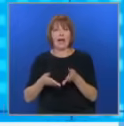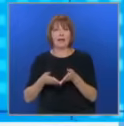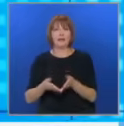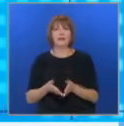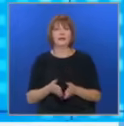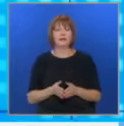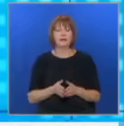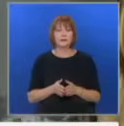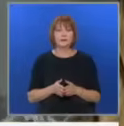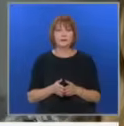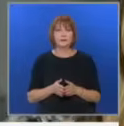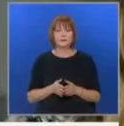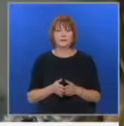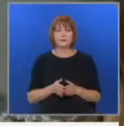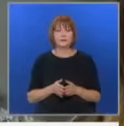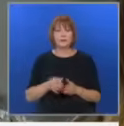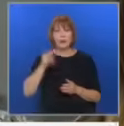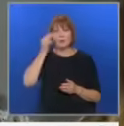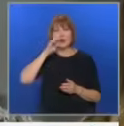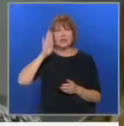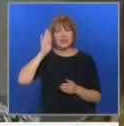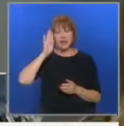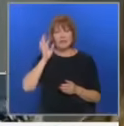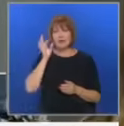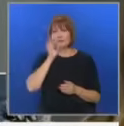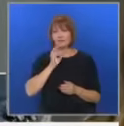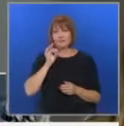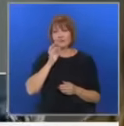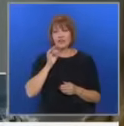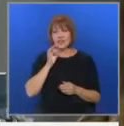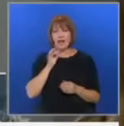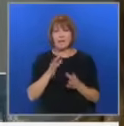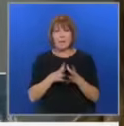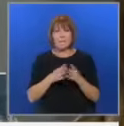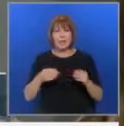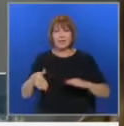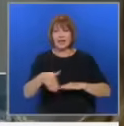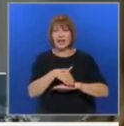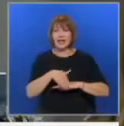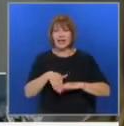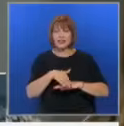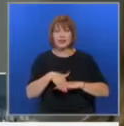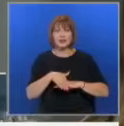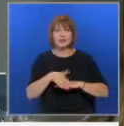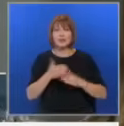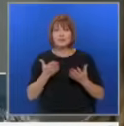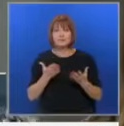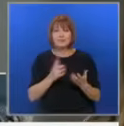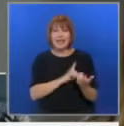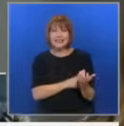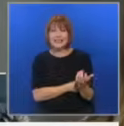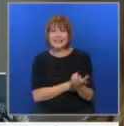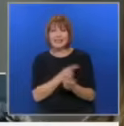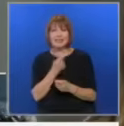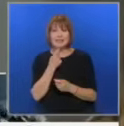на огнената стихия. Българската армия не разполага с безгранично количество модули за пожарогасение, затова е хубаво